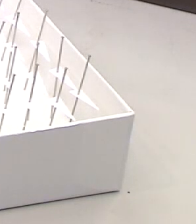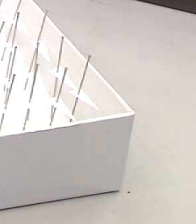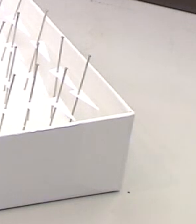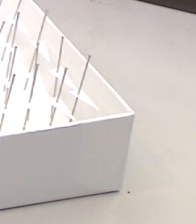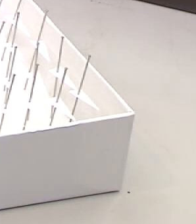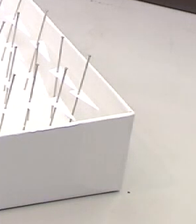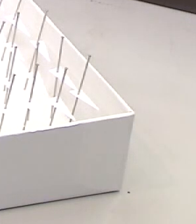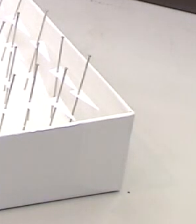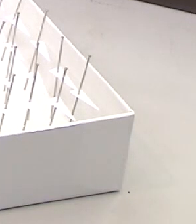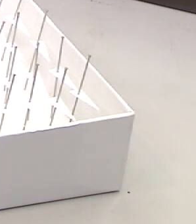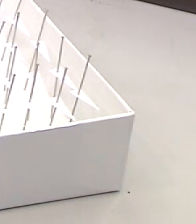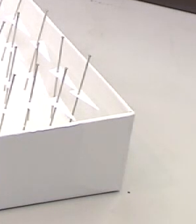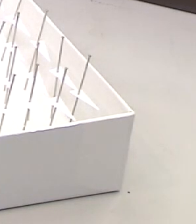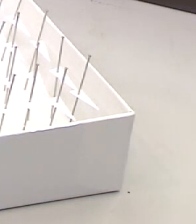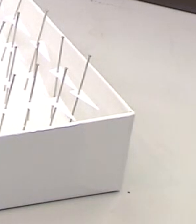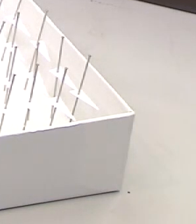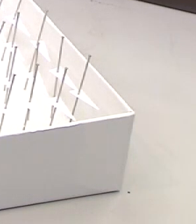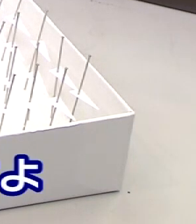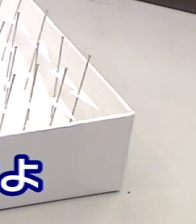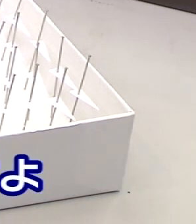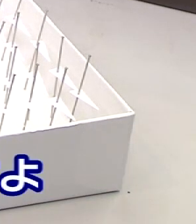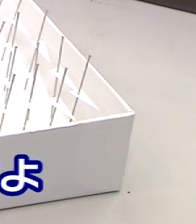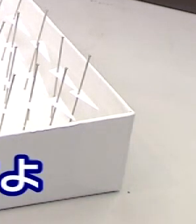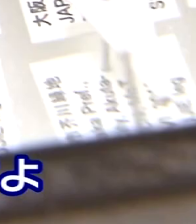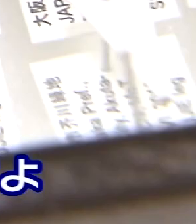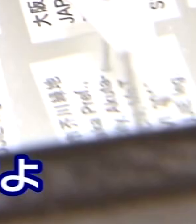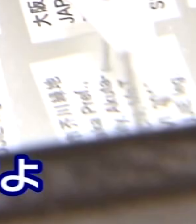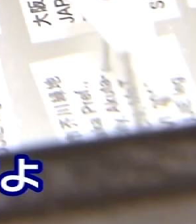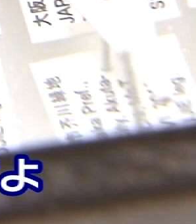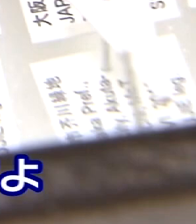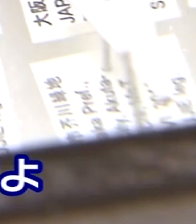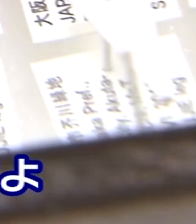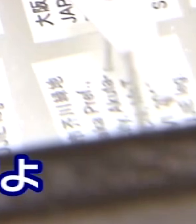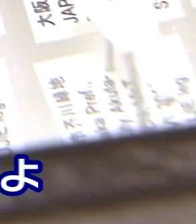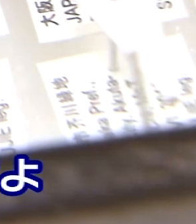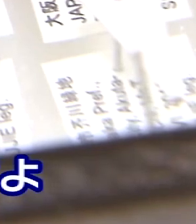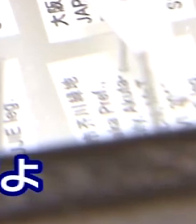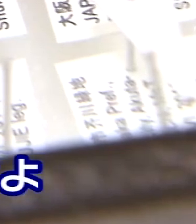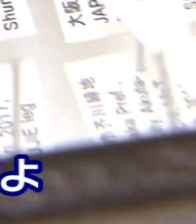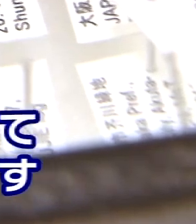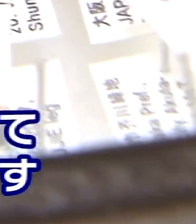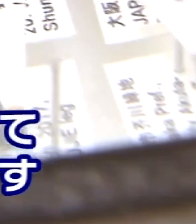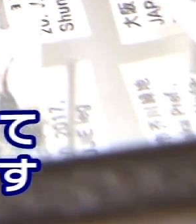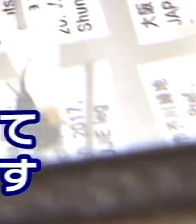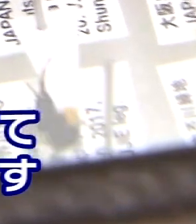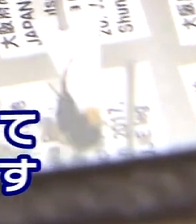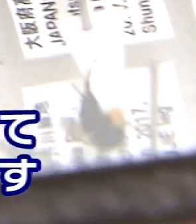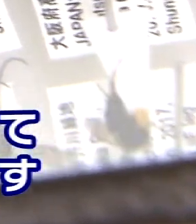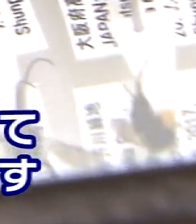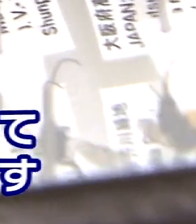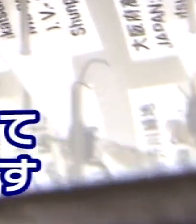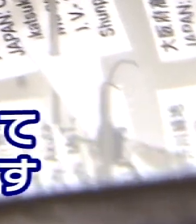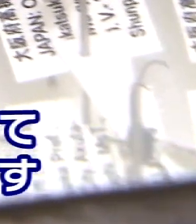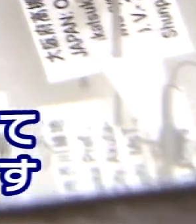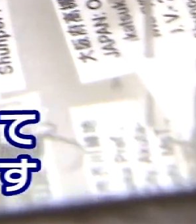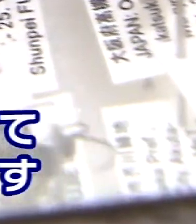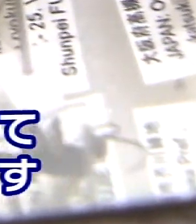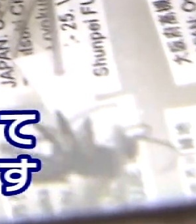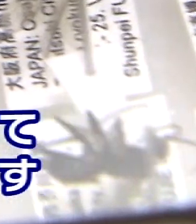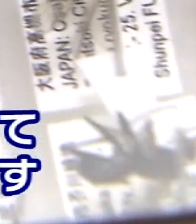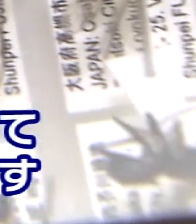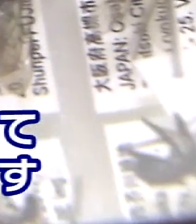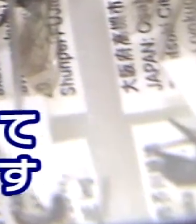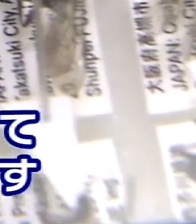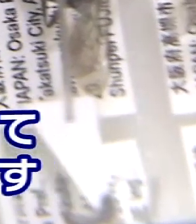作成するボランティアがいまして、学芸員と一緒に標本化しているんですよ。小さな昆虫をボンド